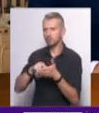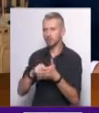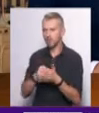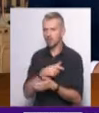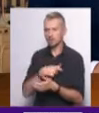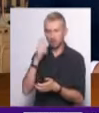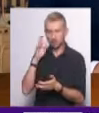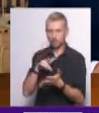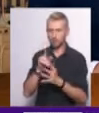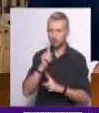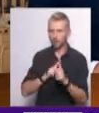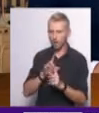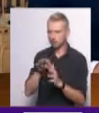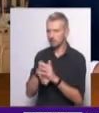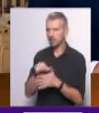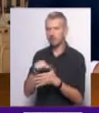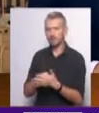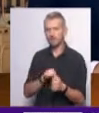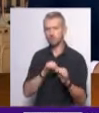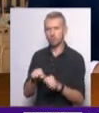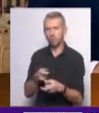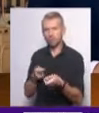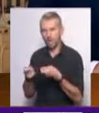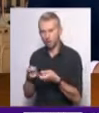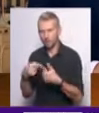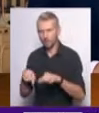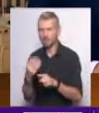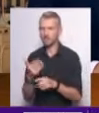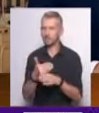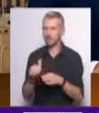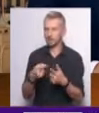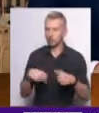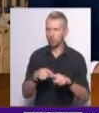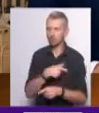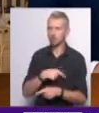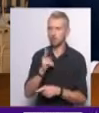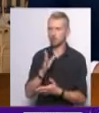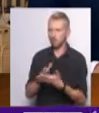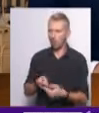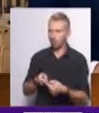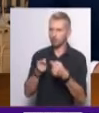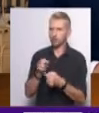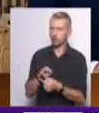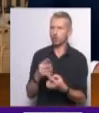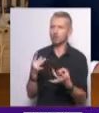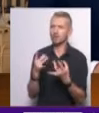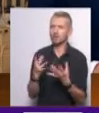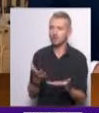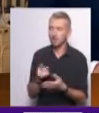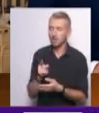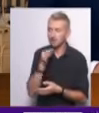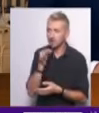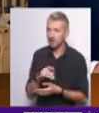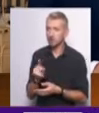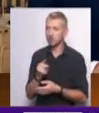Київської міської ради від, можливо, провладної фракції, а скільки виділяється на округ депутату, який є опозиціонером. От розкажіть, ви зазначили,